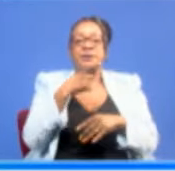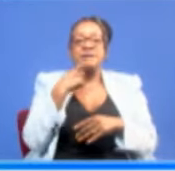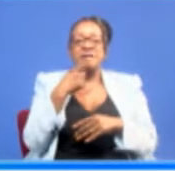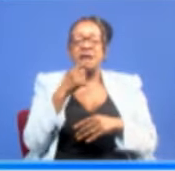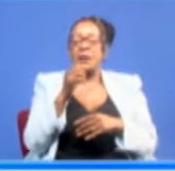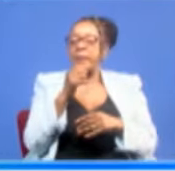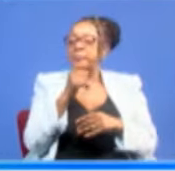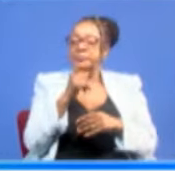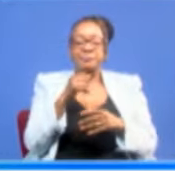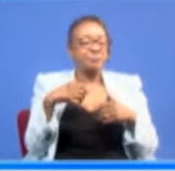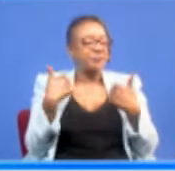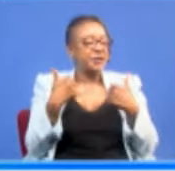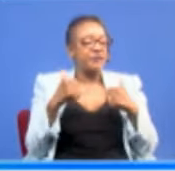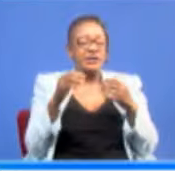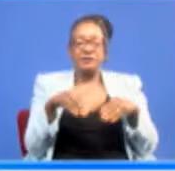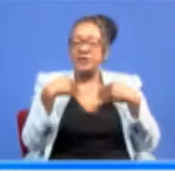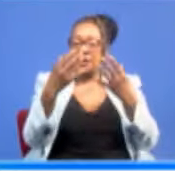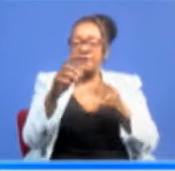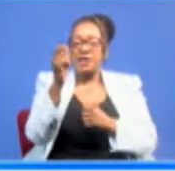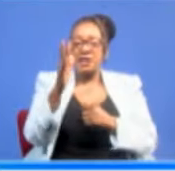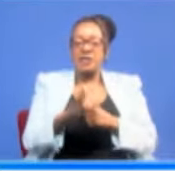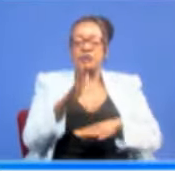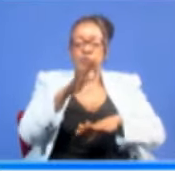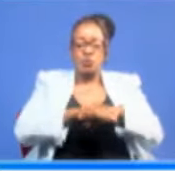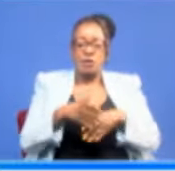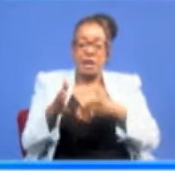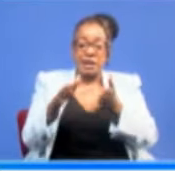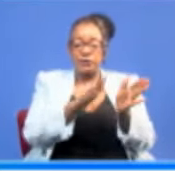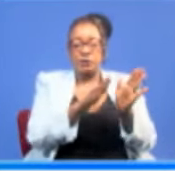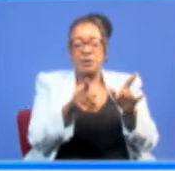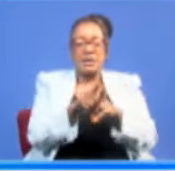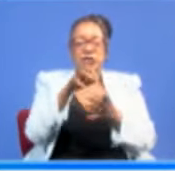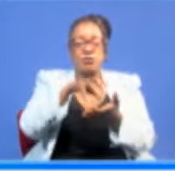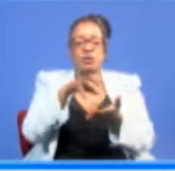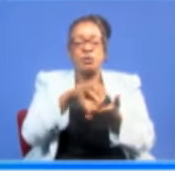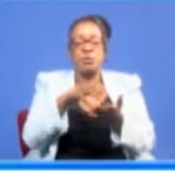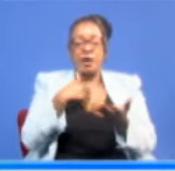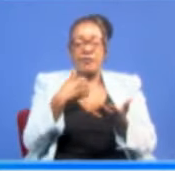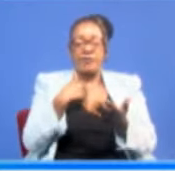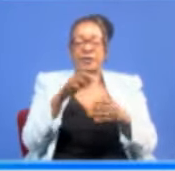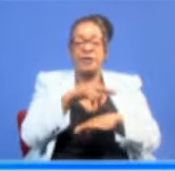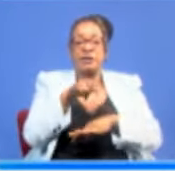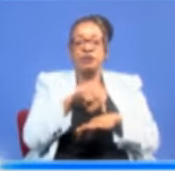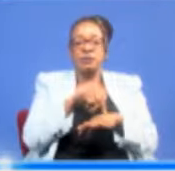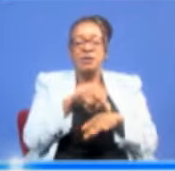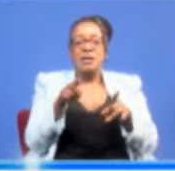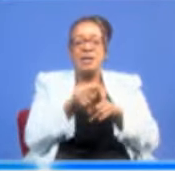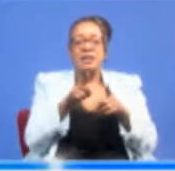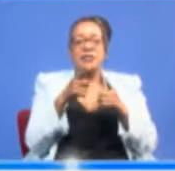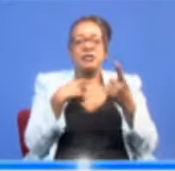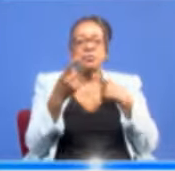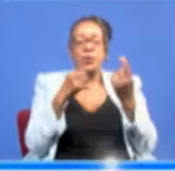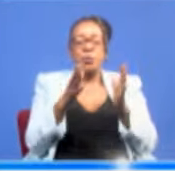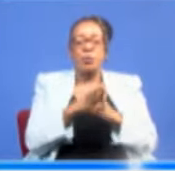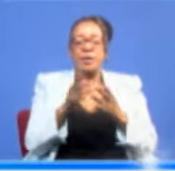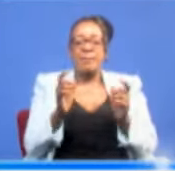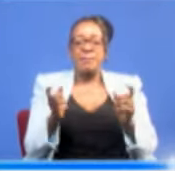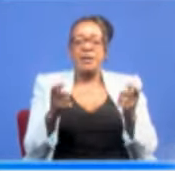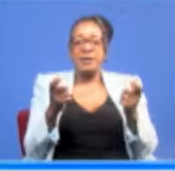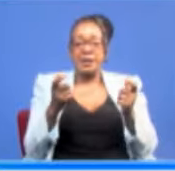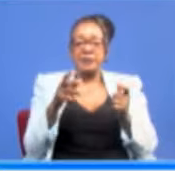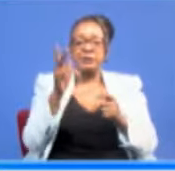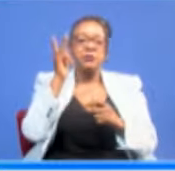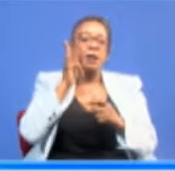alikosa kuwapa wa Kenya mwelekeo unaofaa kutokana na hali ilivyo nchini. Akiongea katika mkutano na wanahabari katika makao yake